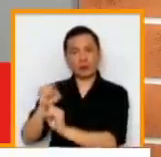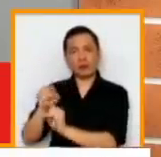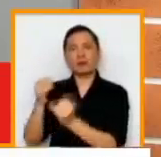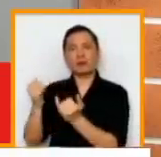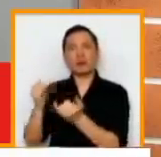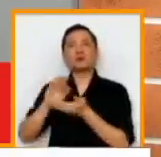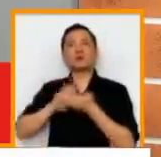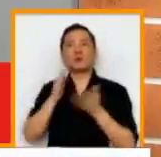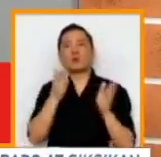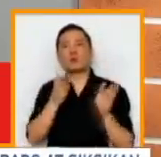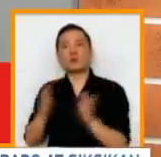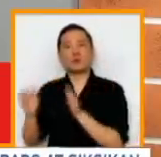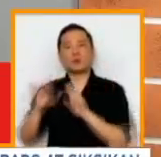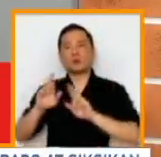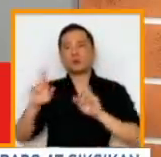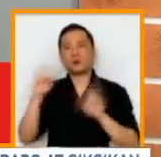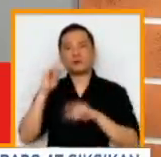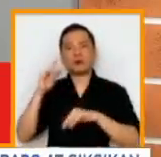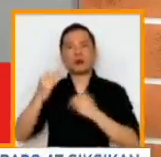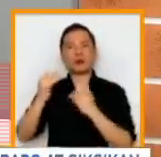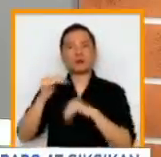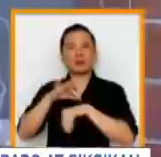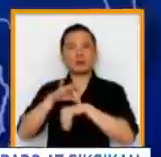sa limited face-to-face classes.